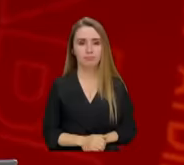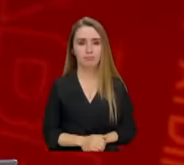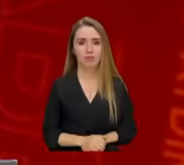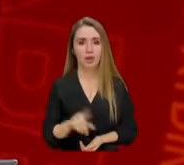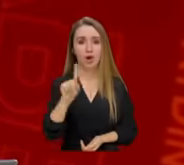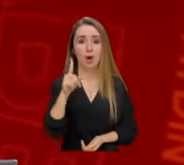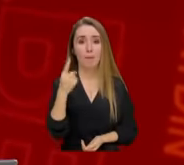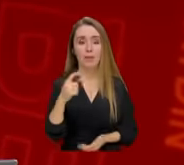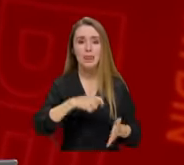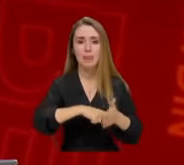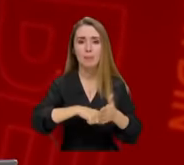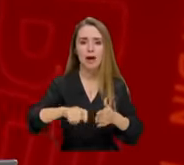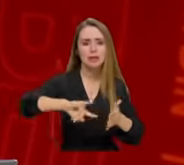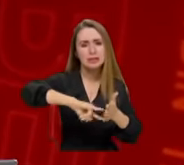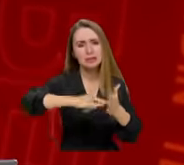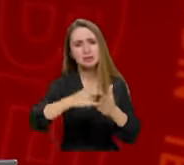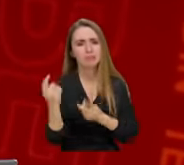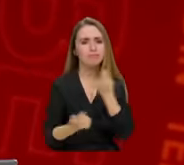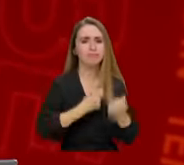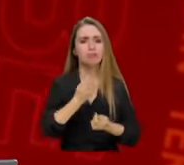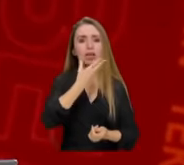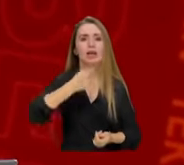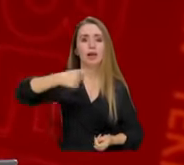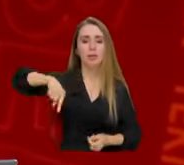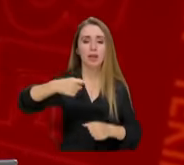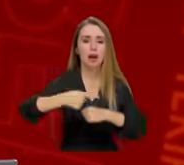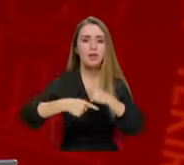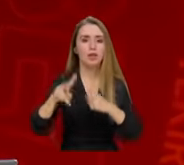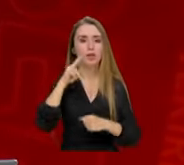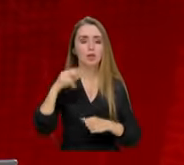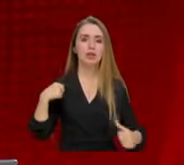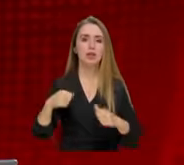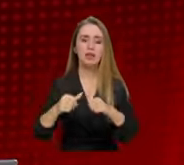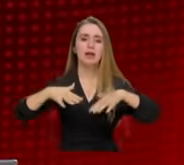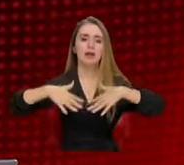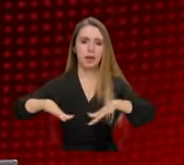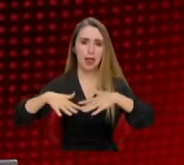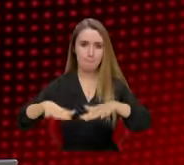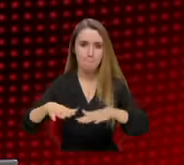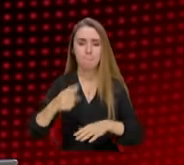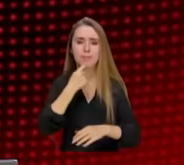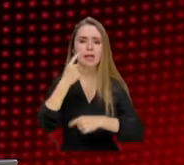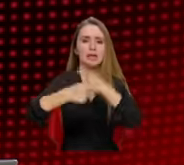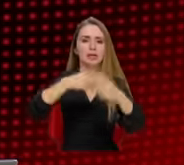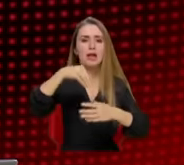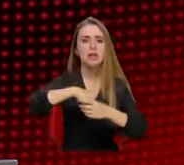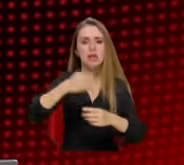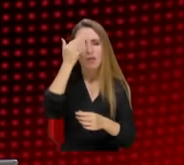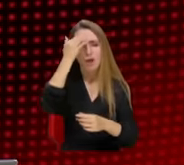10 bin lira maaşla yaşam mücadelesi veren emekliler hafta sonunda yine meydanlara çıktı. Yıllar içinde